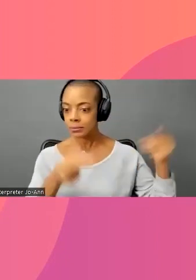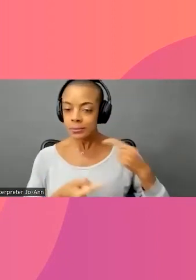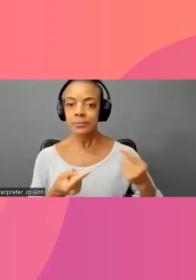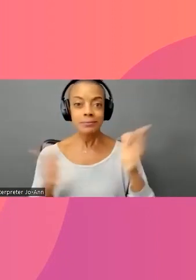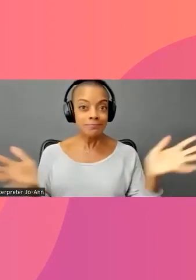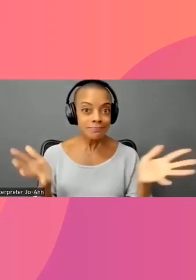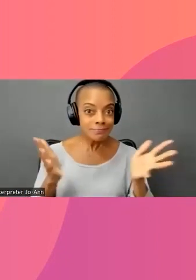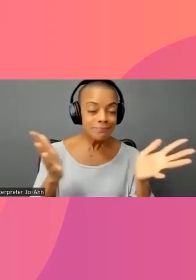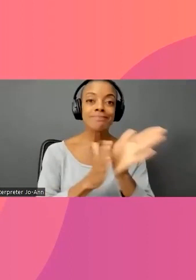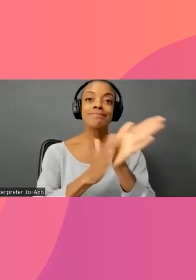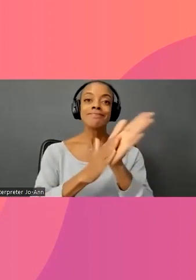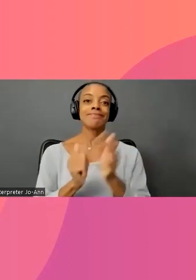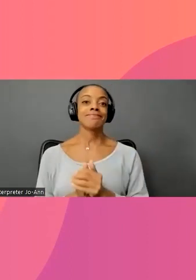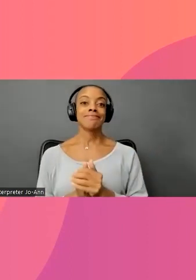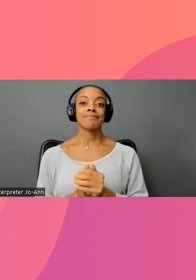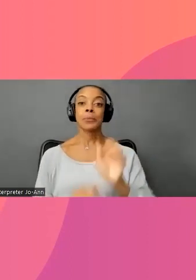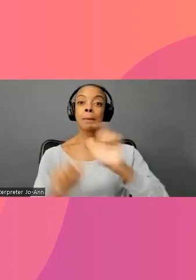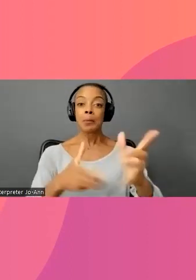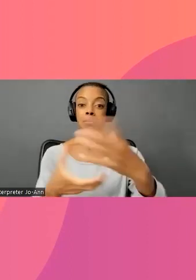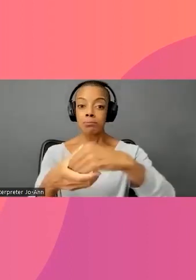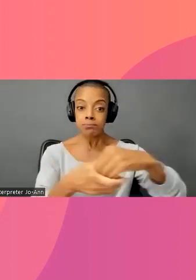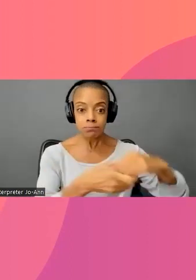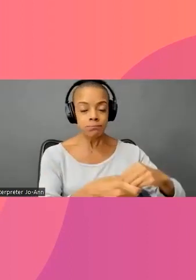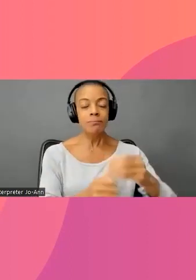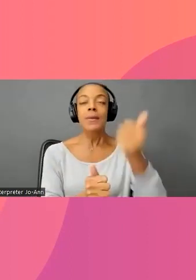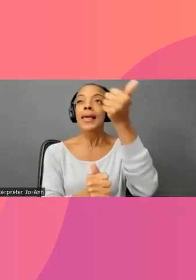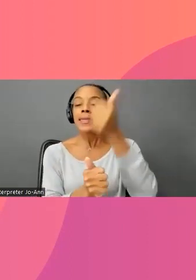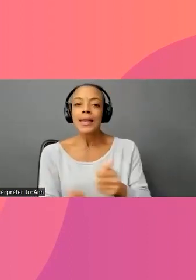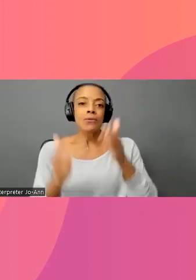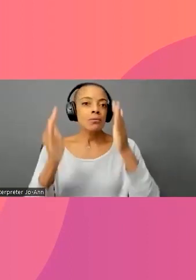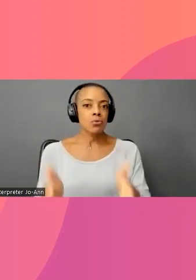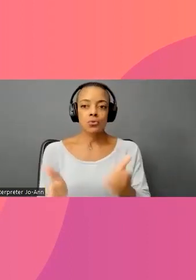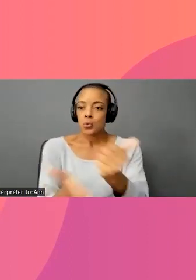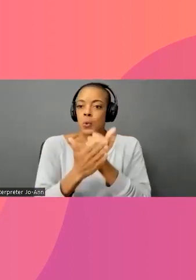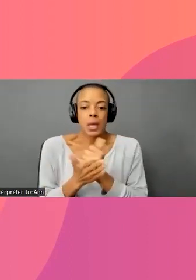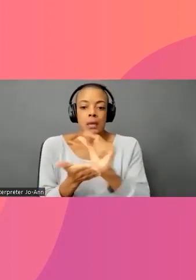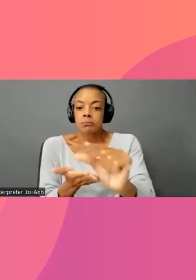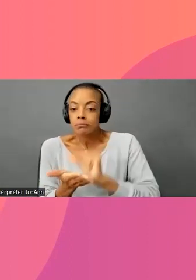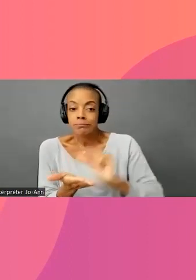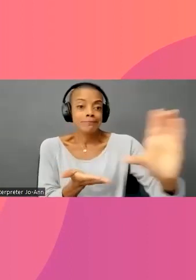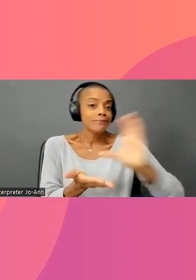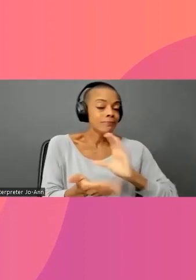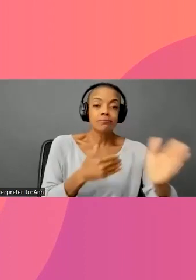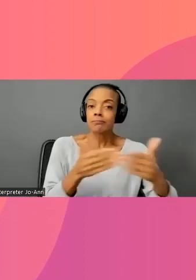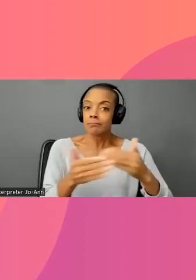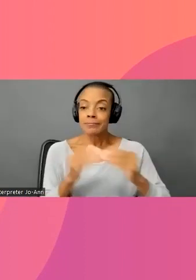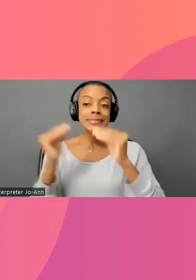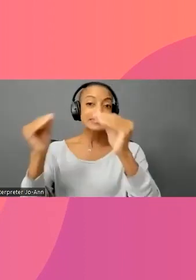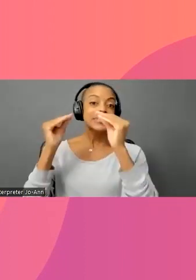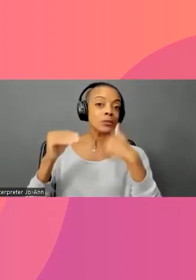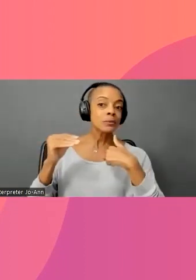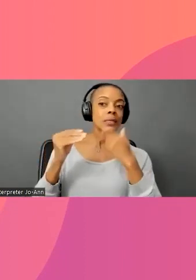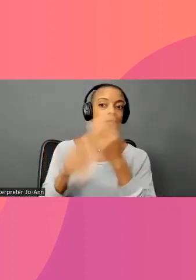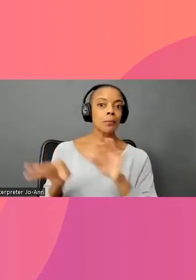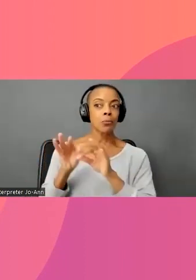m'ont appuyé chemin faisant, mes participantes et toutes les personnes qui ont